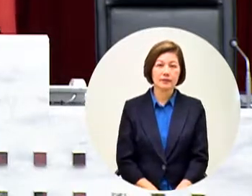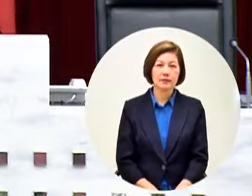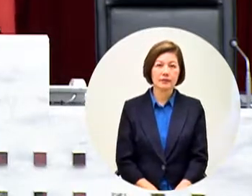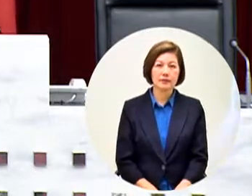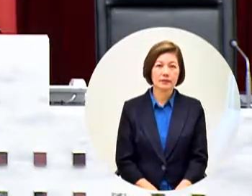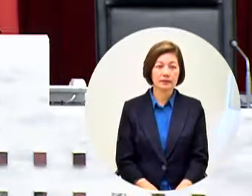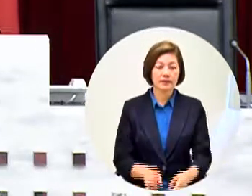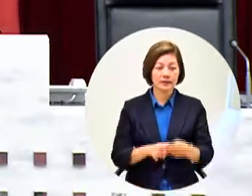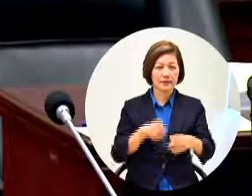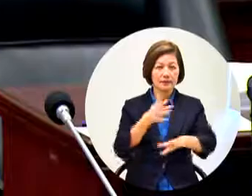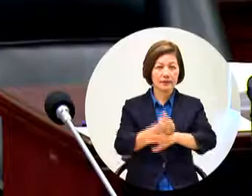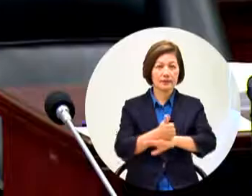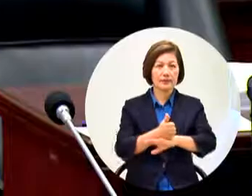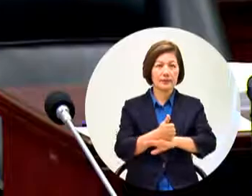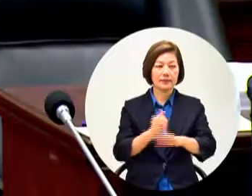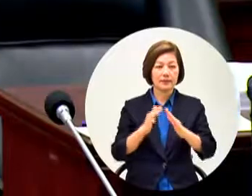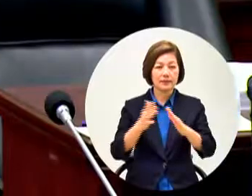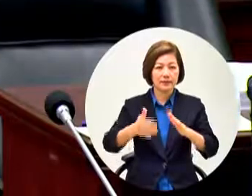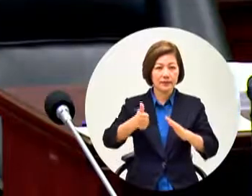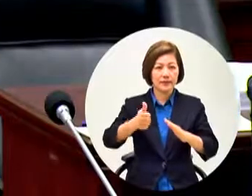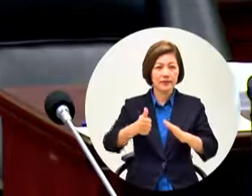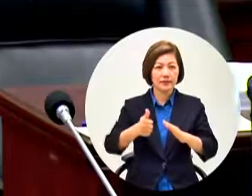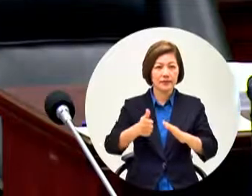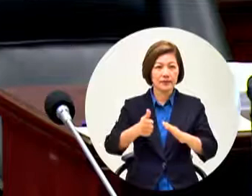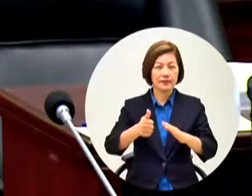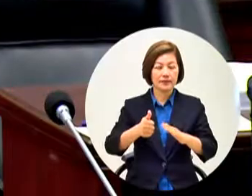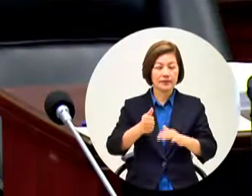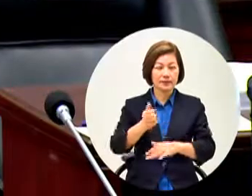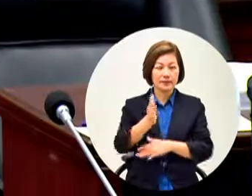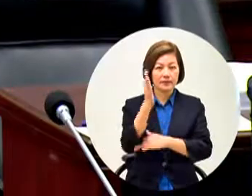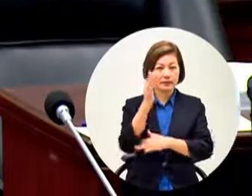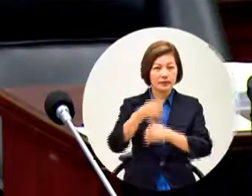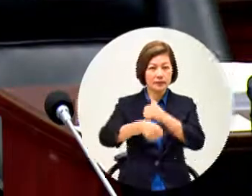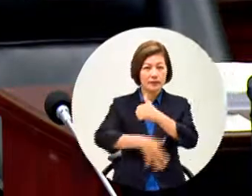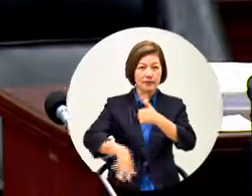安主席吼，市长，安各局处即个局处长，